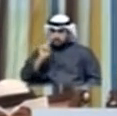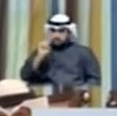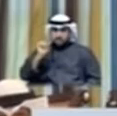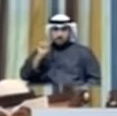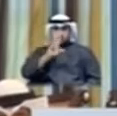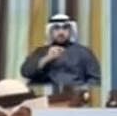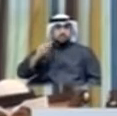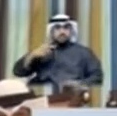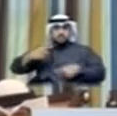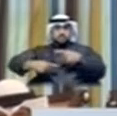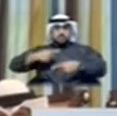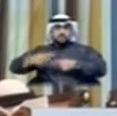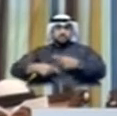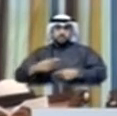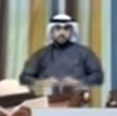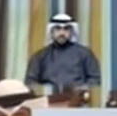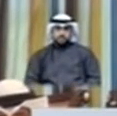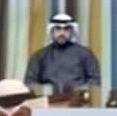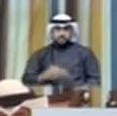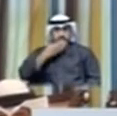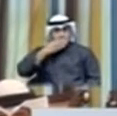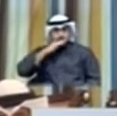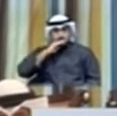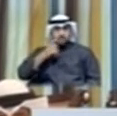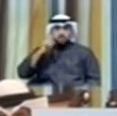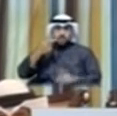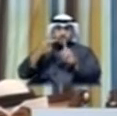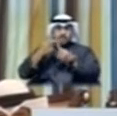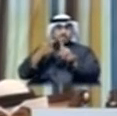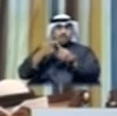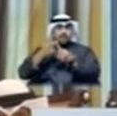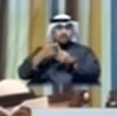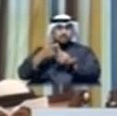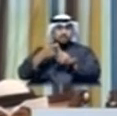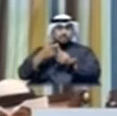ولا يحسون أهل الكويت بشيء. وفعلا اليوم الثاني الأعداد أكثر.